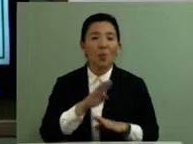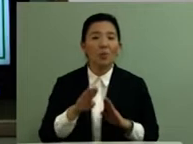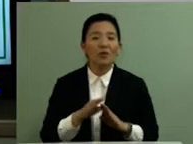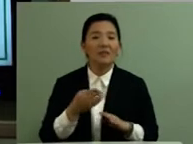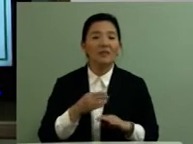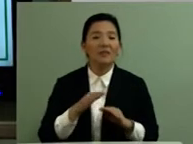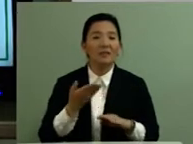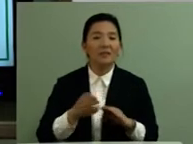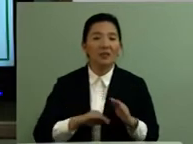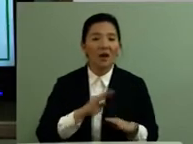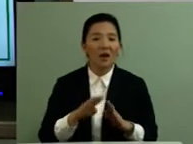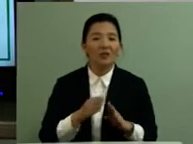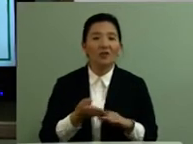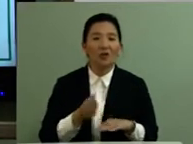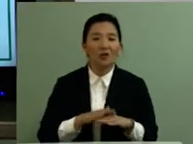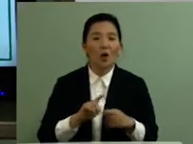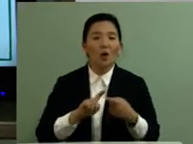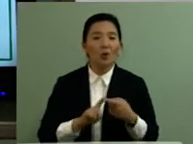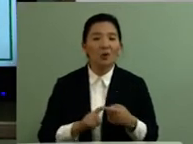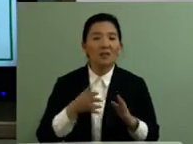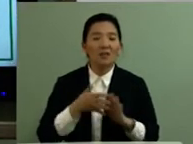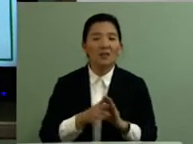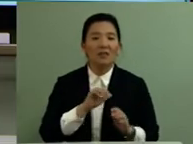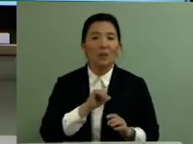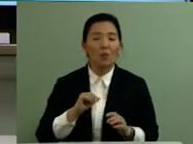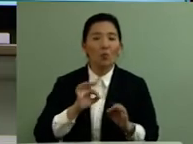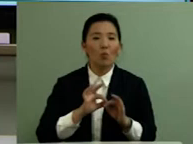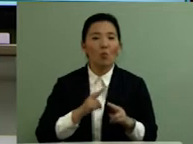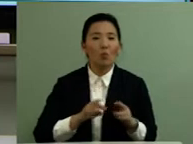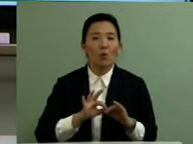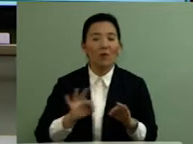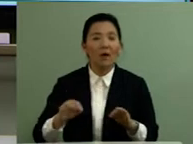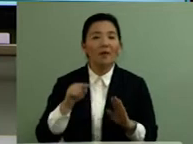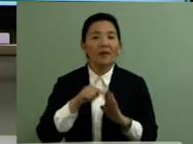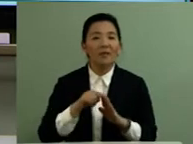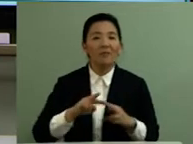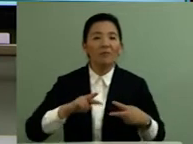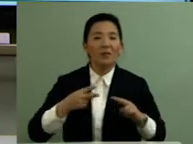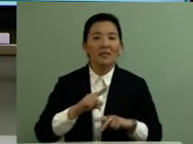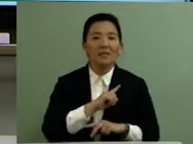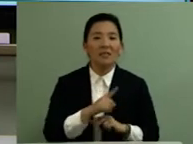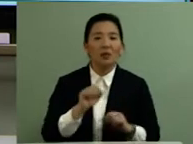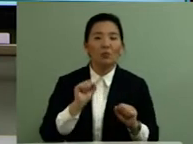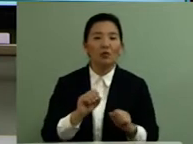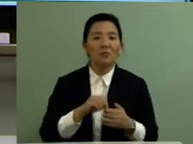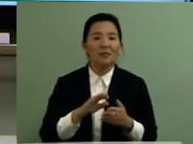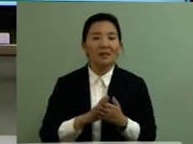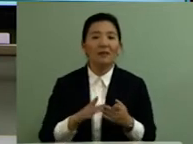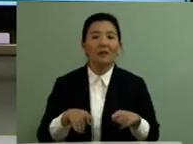действием силы тяжести груз действует на саму проволоку. Тогда мы вместо силы можем записать